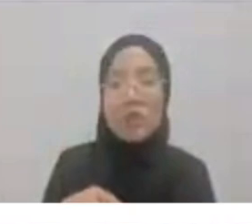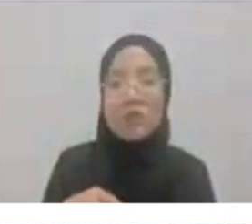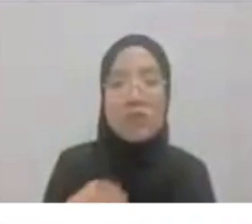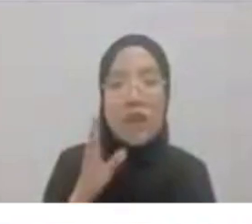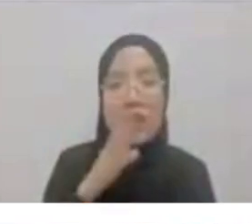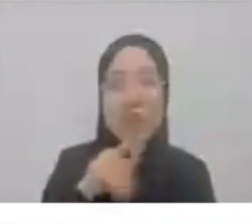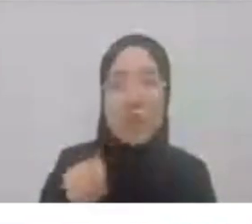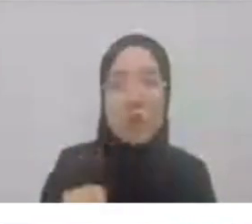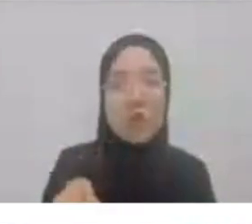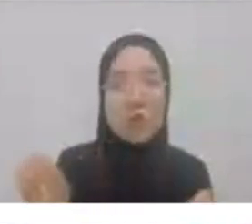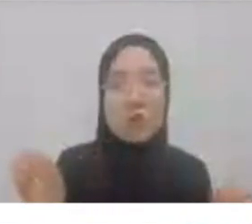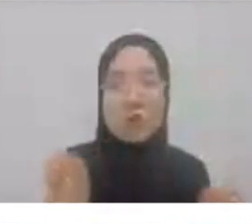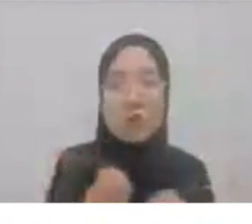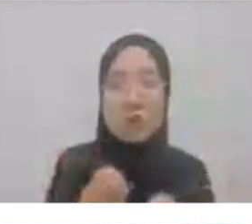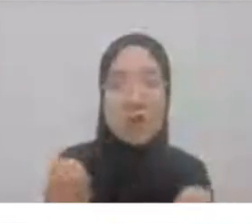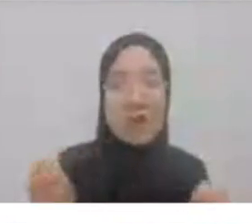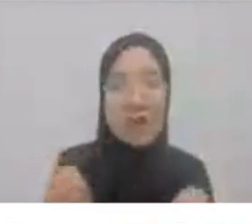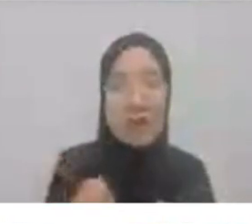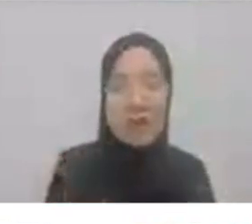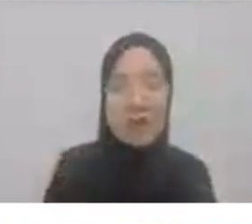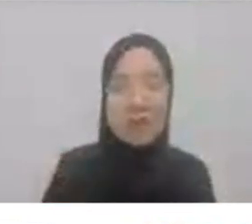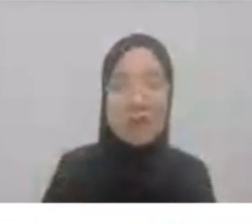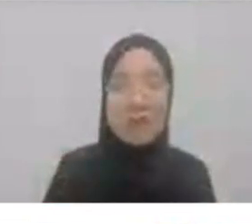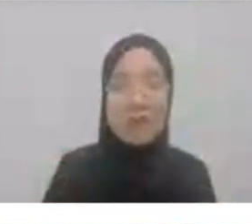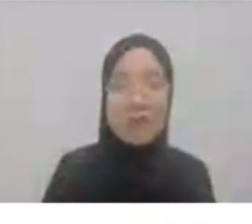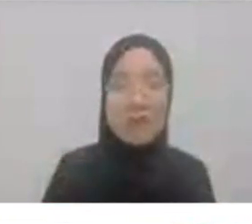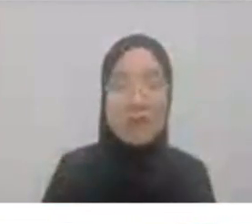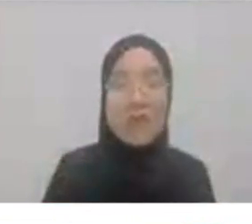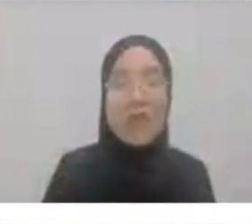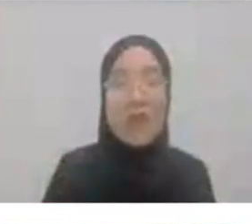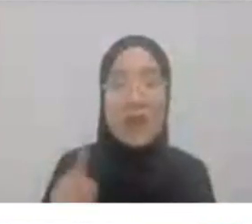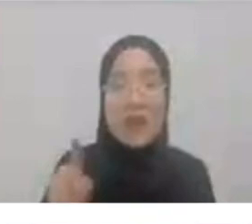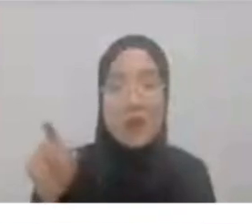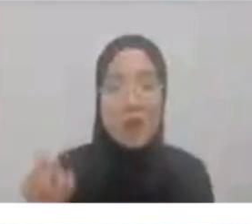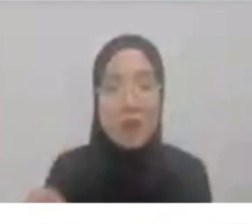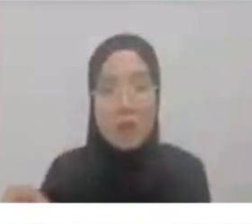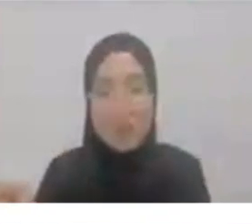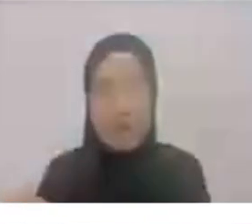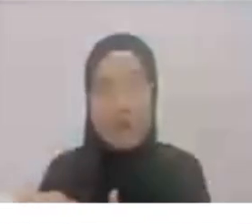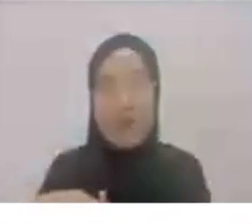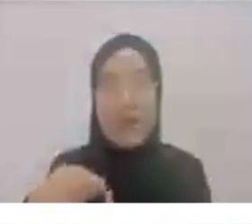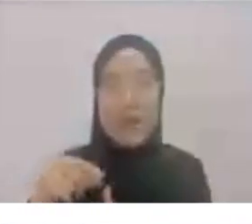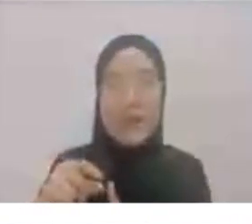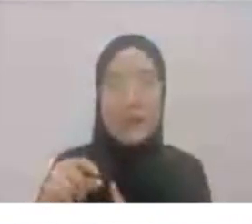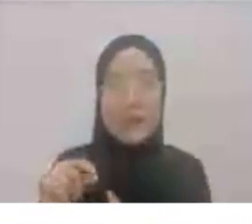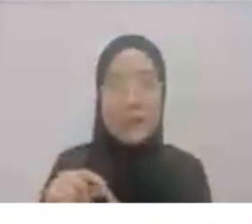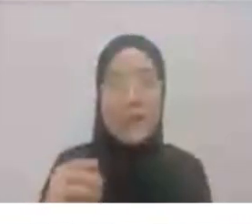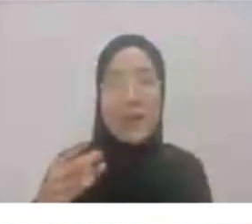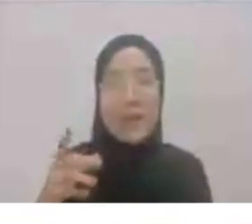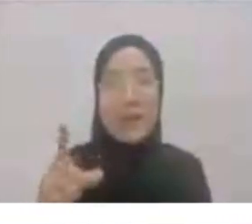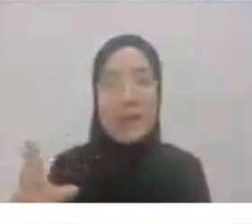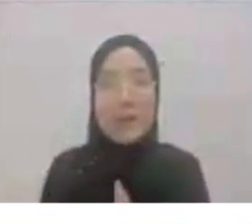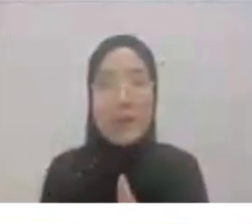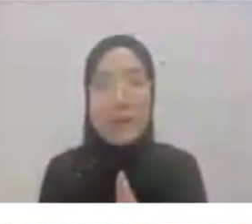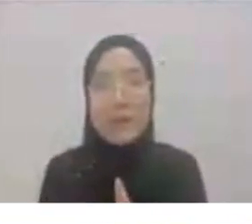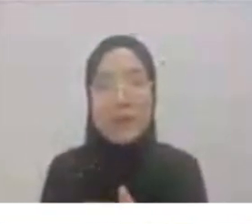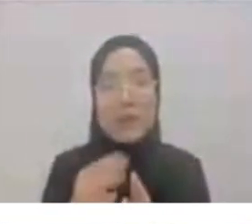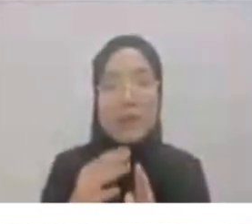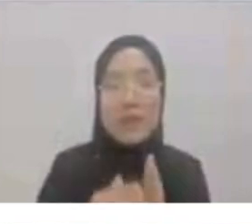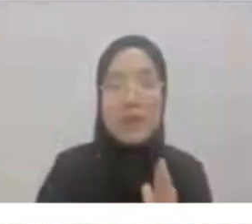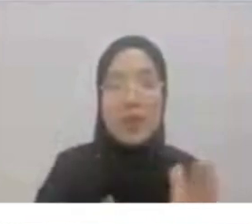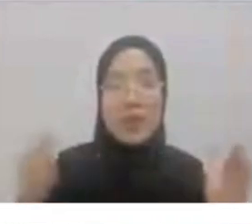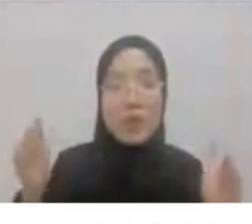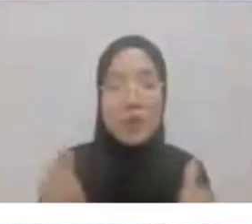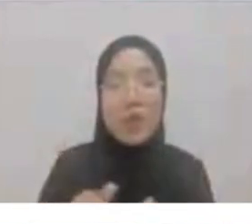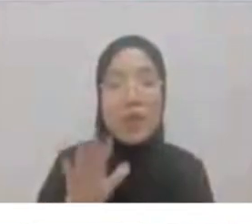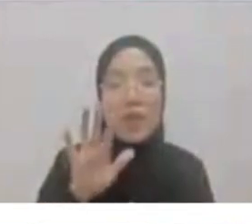ber hukum terdapat pemilih dengan KTP elektronik luar kota dan dimasukkan ke dalam daftar pemilik khusus dan diberikan lima surat suara